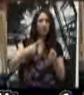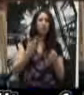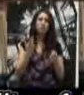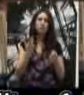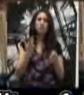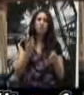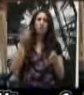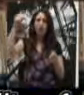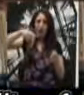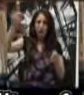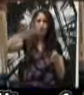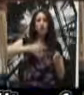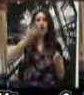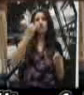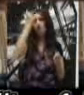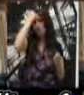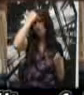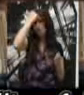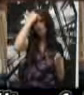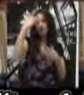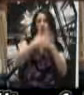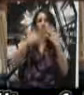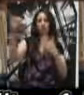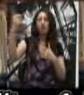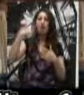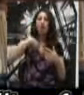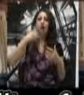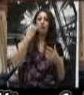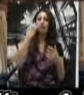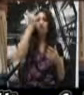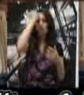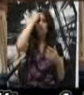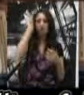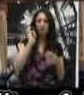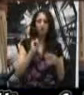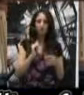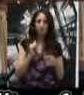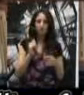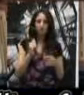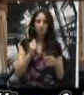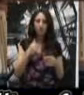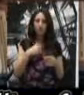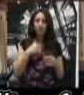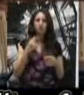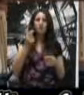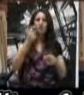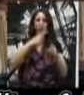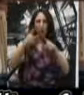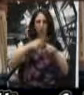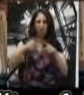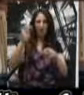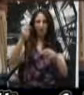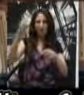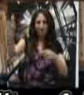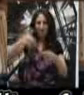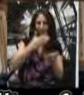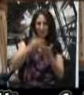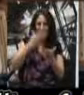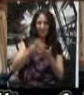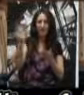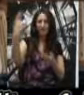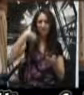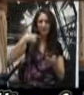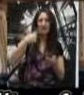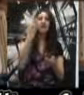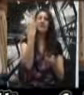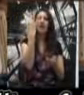هم بقى طالبين دلوقتي 10 اللي هم الشركه دي. وواحد في العباره اللي احنا كنا بنجيب منه الخضار علينا له بقى